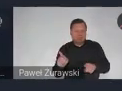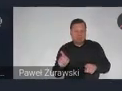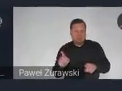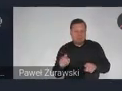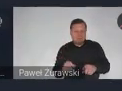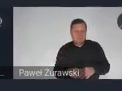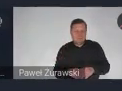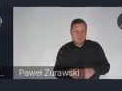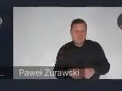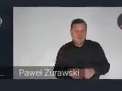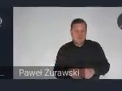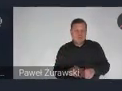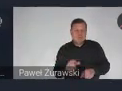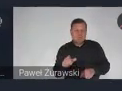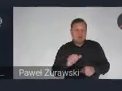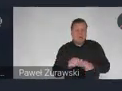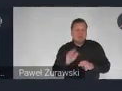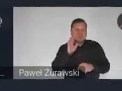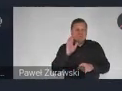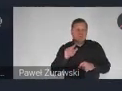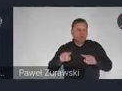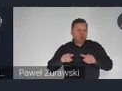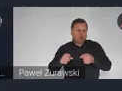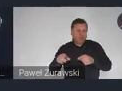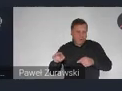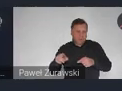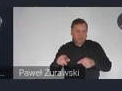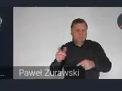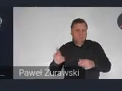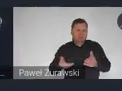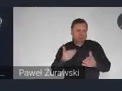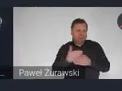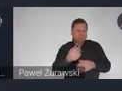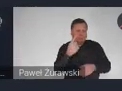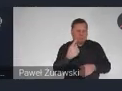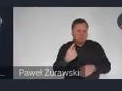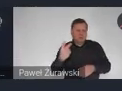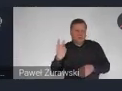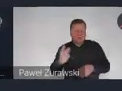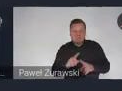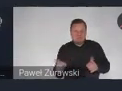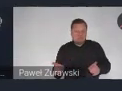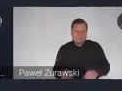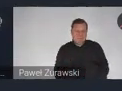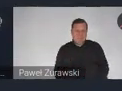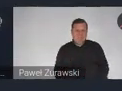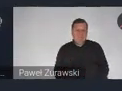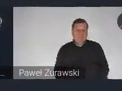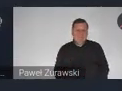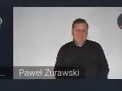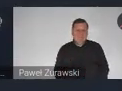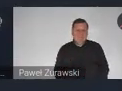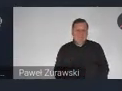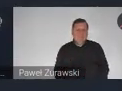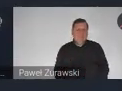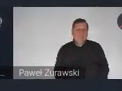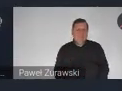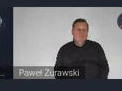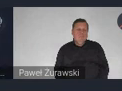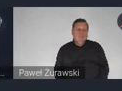w ramach tej samej organizacji nie może założyć nowego oraz no tak Jak wspomniałam